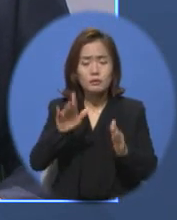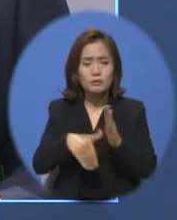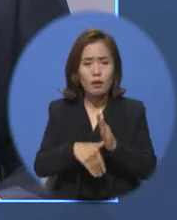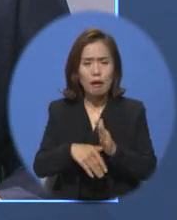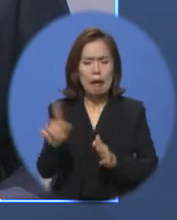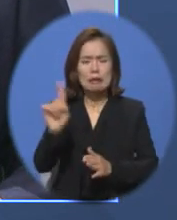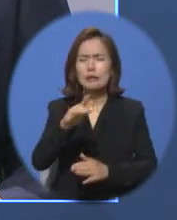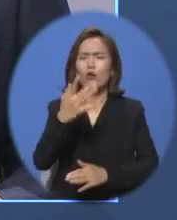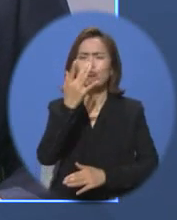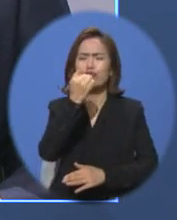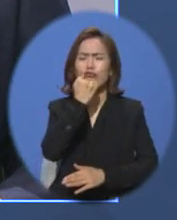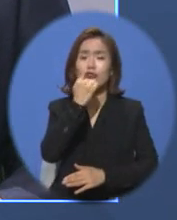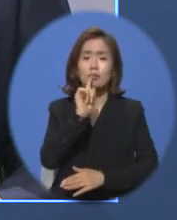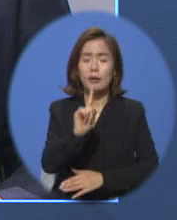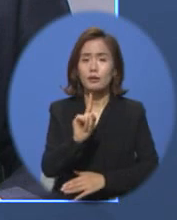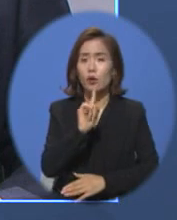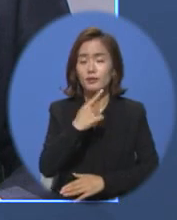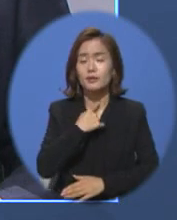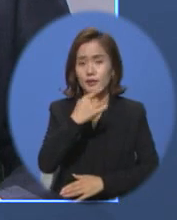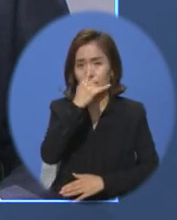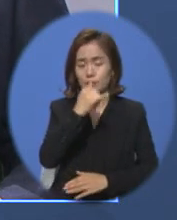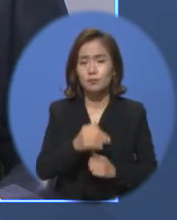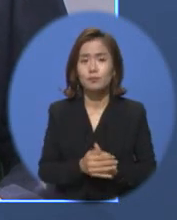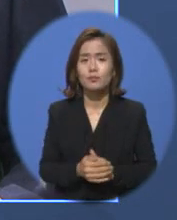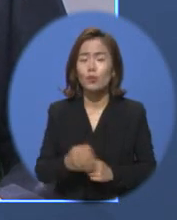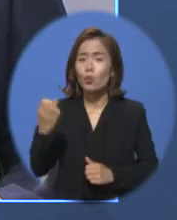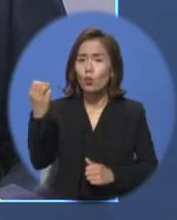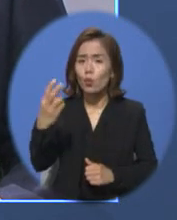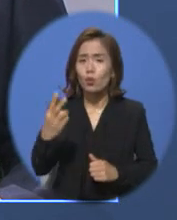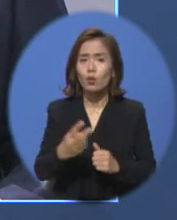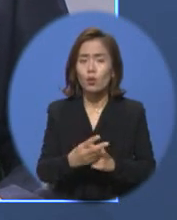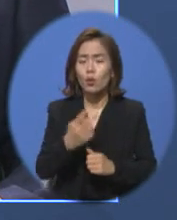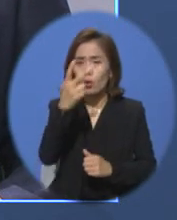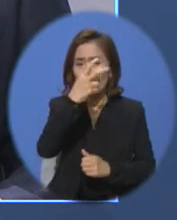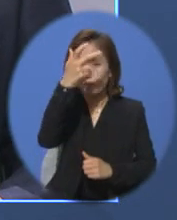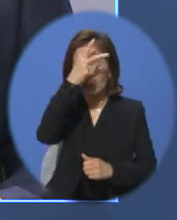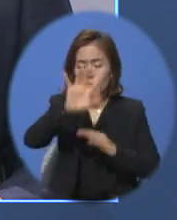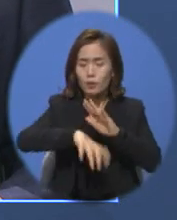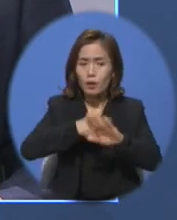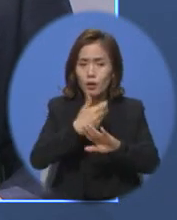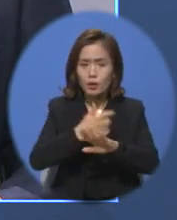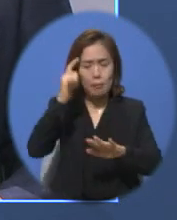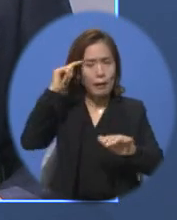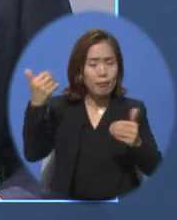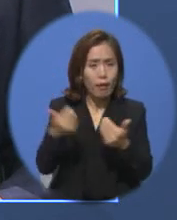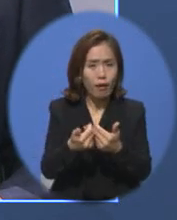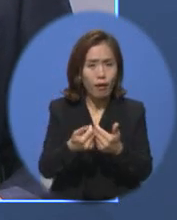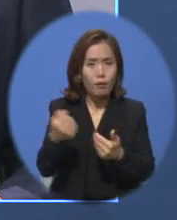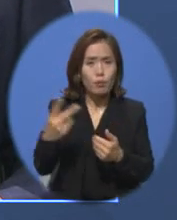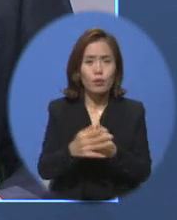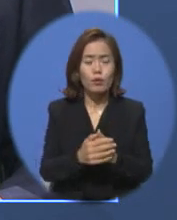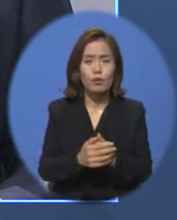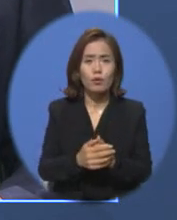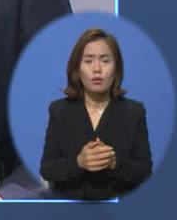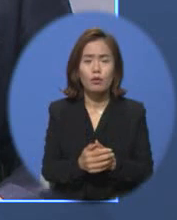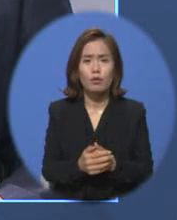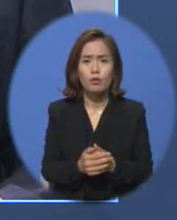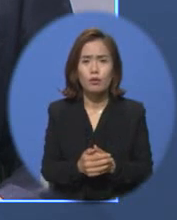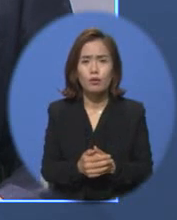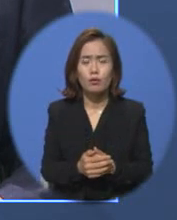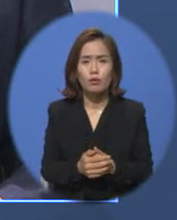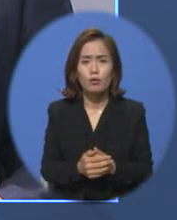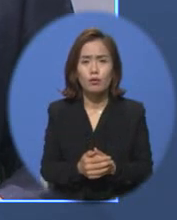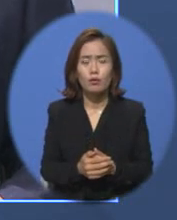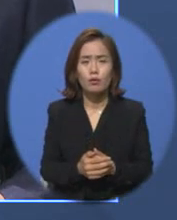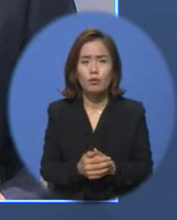터무니없는이야기라고일축했습니다.당신이그렇게말했잖아요 .당신은검찰개혁에반대했고 권은희수정안을공동발의하기도했지만,